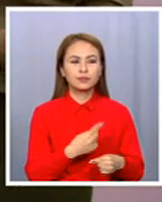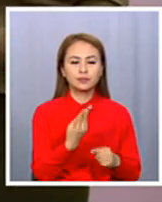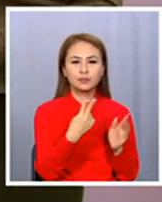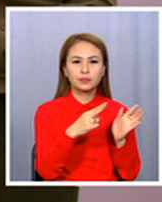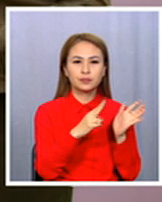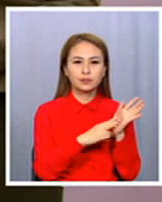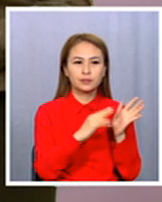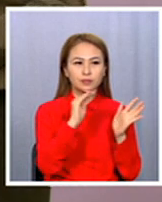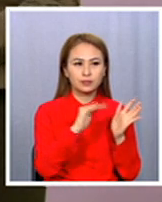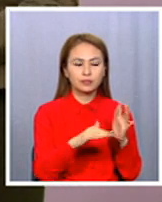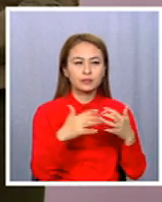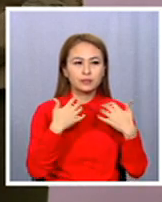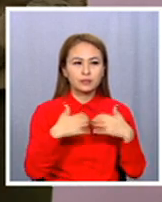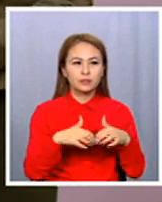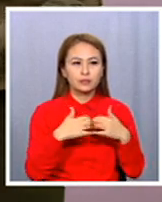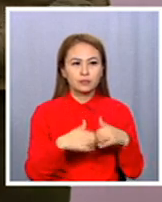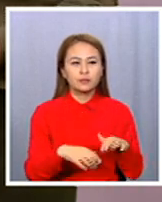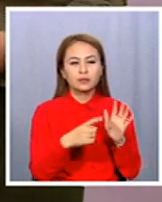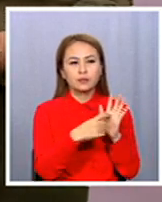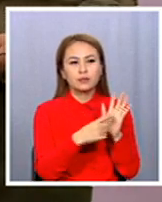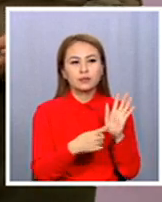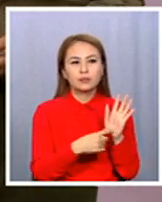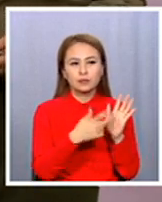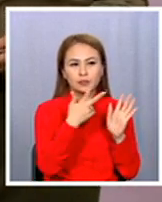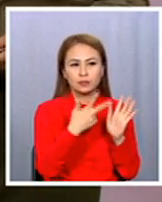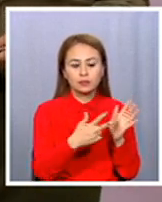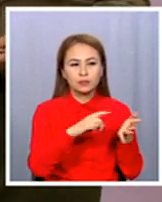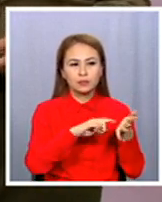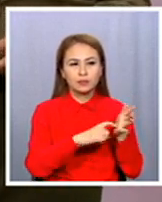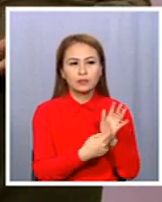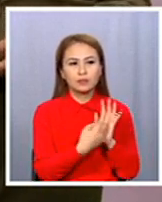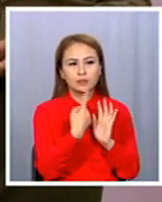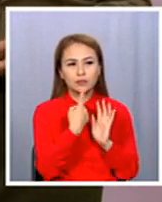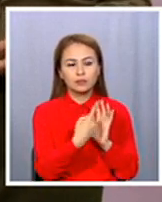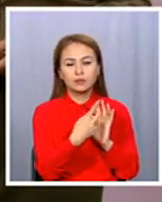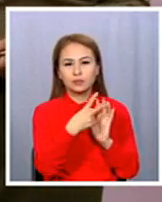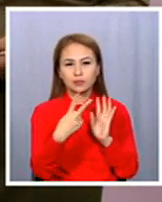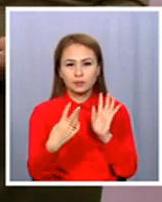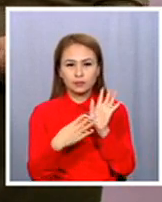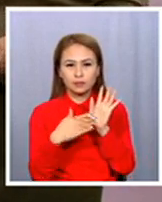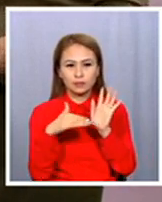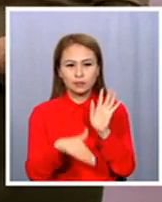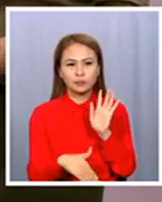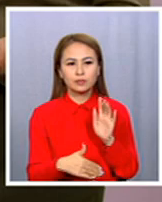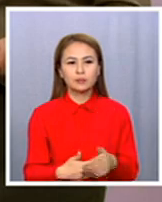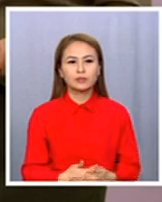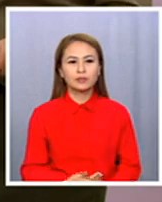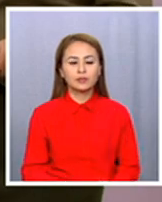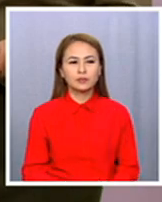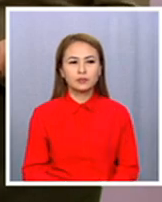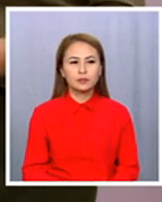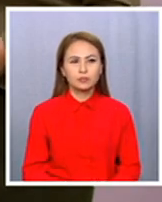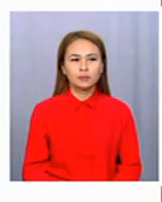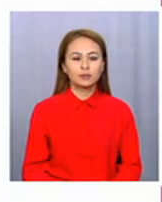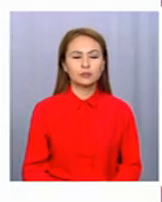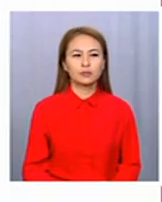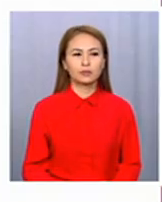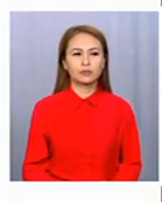мың санының үштен бір бөлігін анықтау үшін бөлшектің бөліміне бөліп, алымына